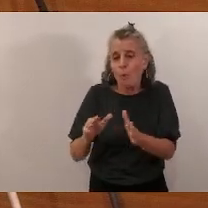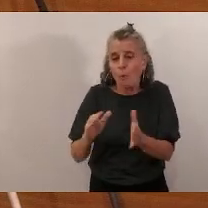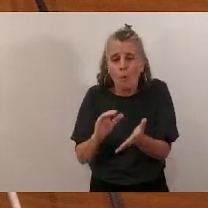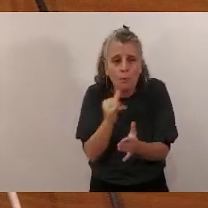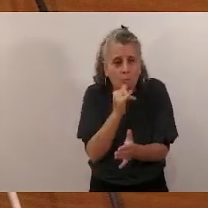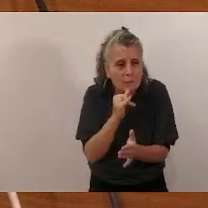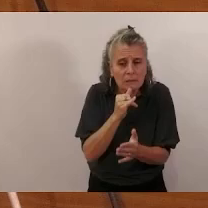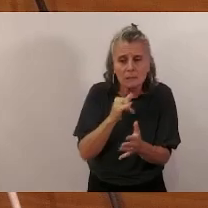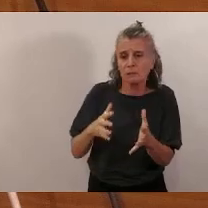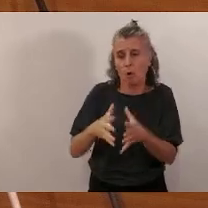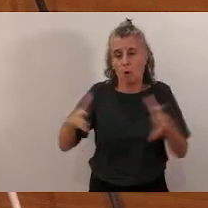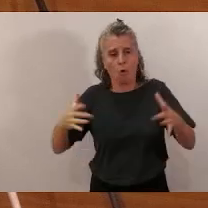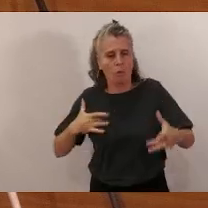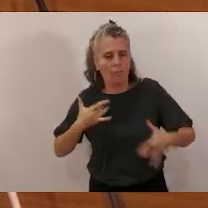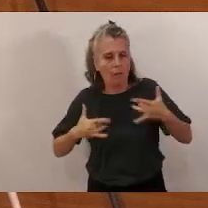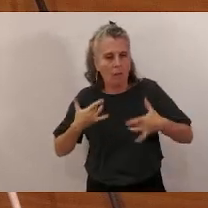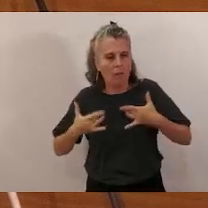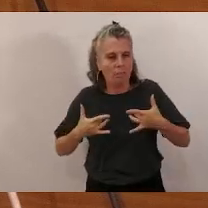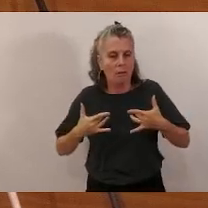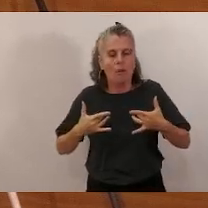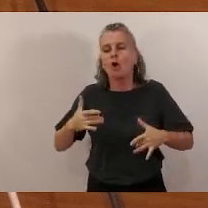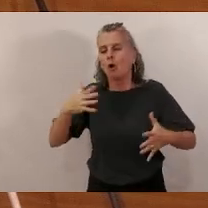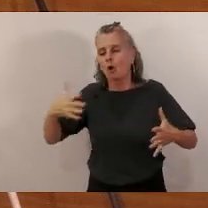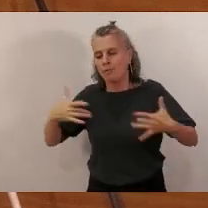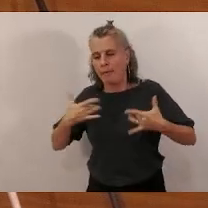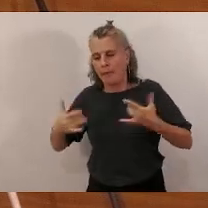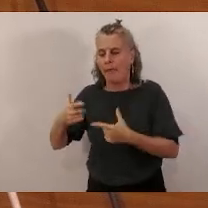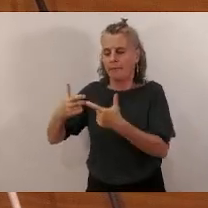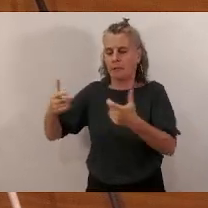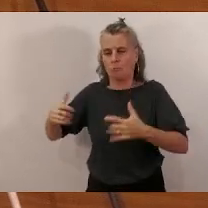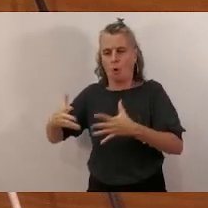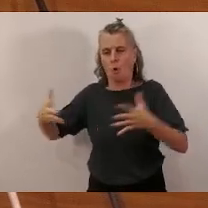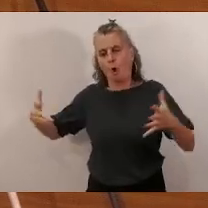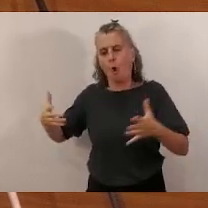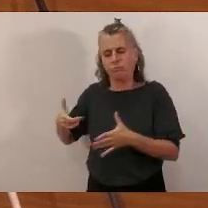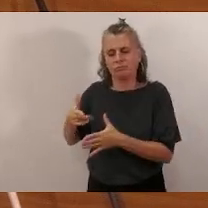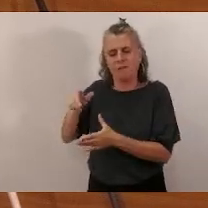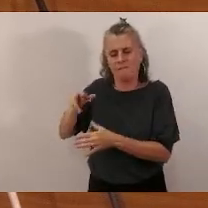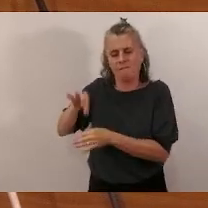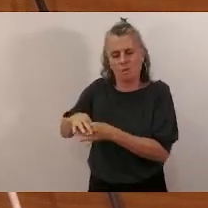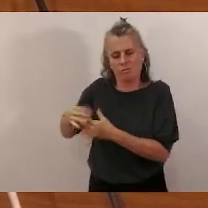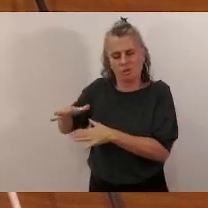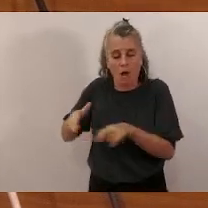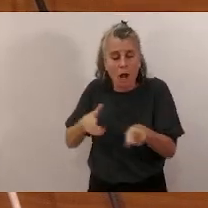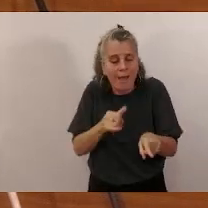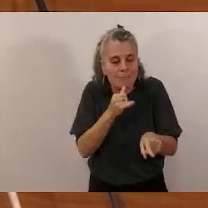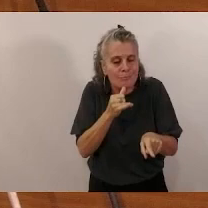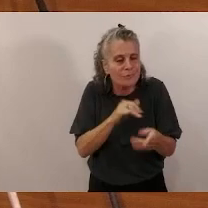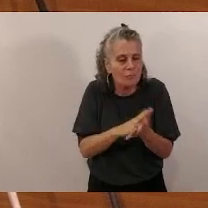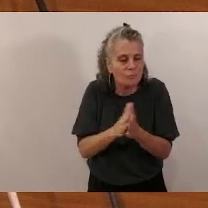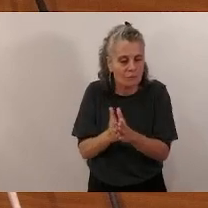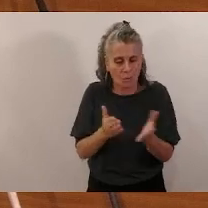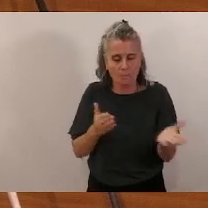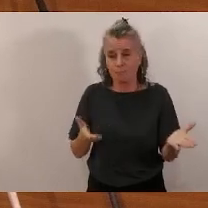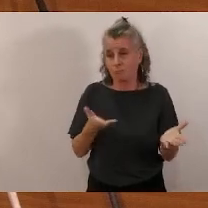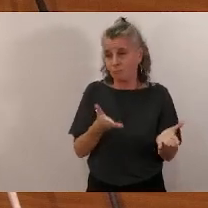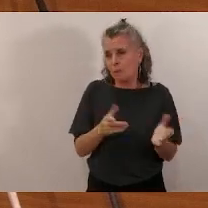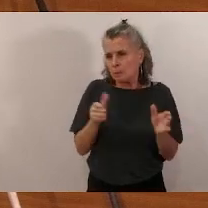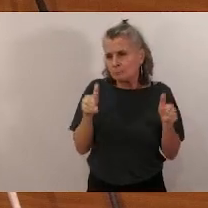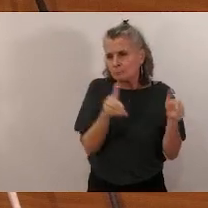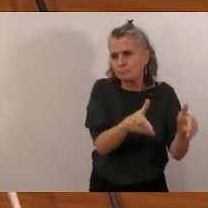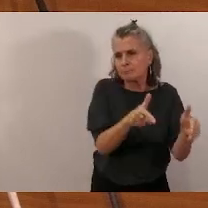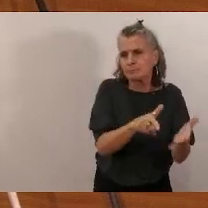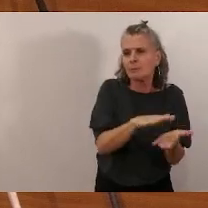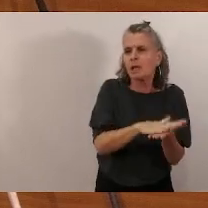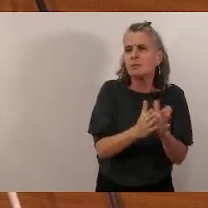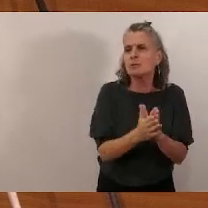grands équipements ayant déjà été votés. En particulier, je tenais à souligner l'attribution de 19 000 euros à l'association